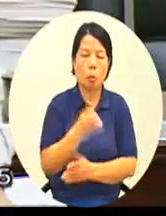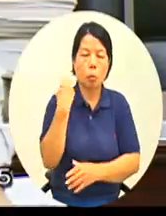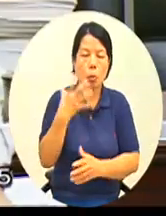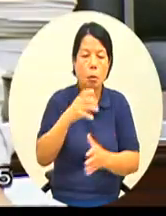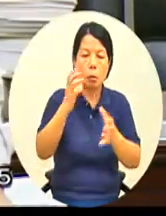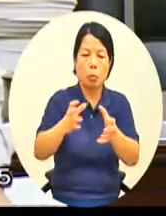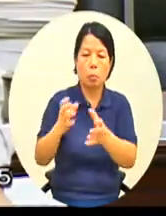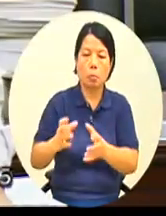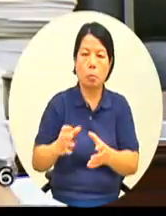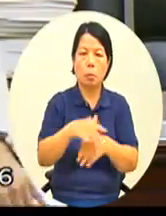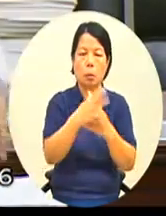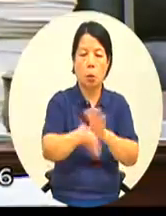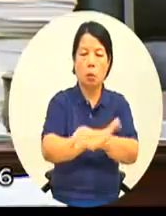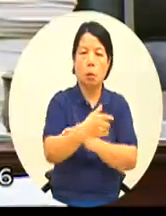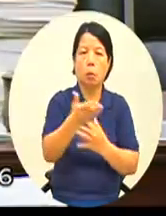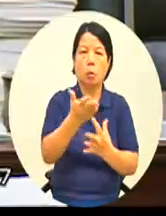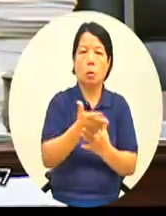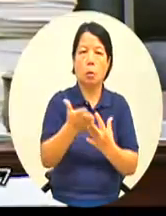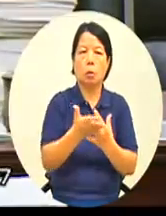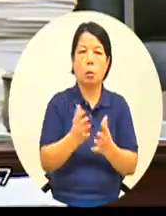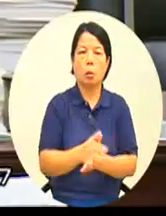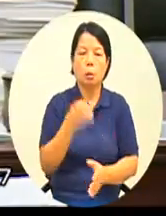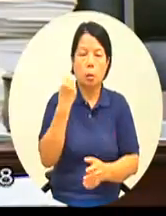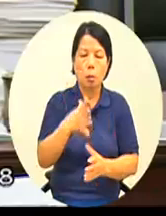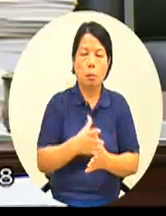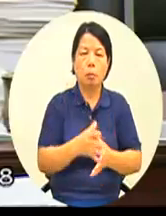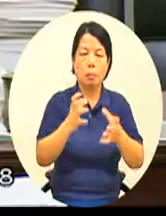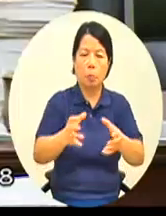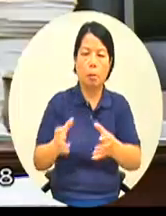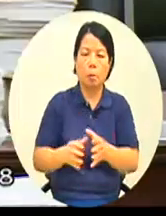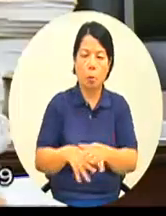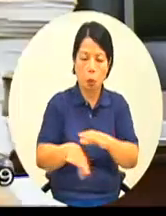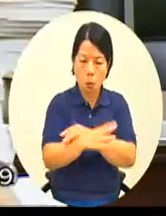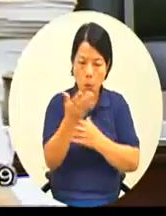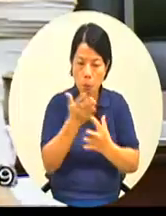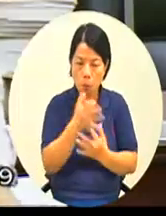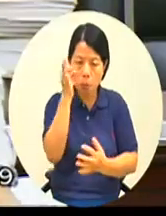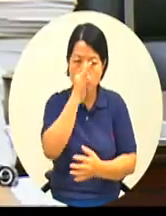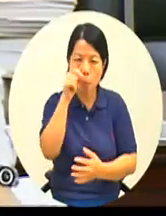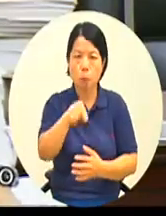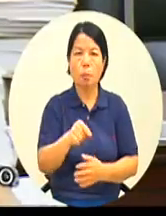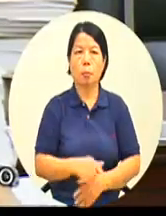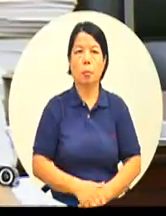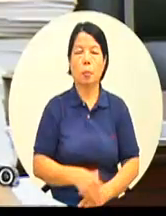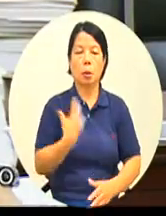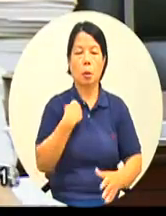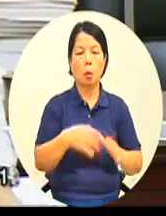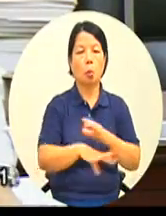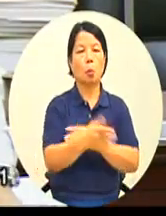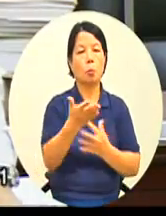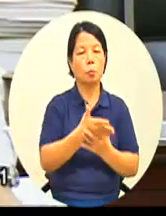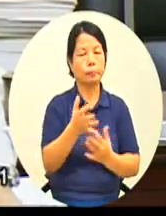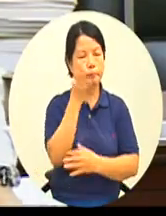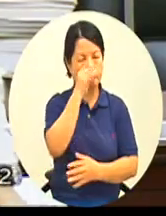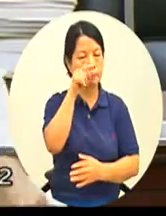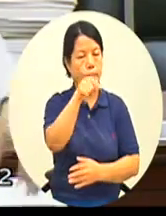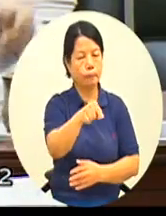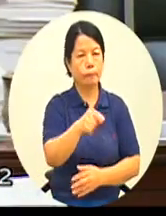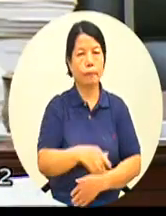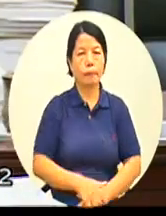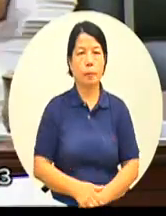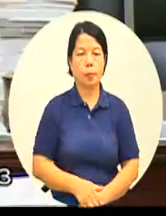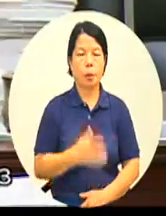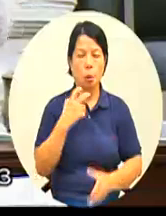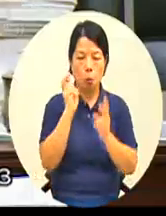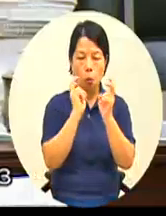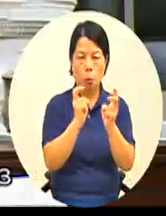新设站的空间，你应该在新设站的空间去找那些所谓的闲置空间，然后或者是捷运